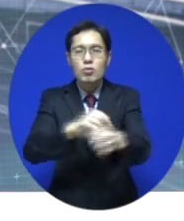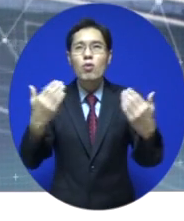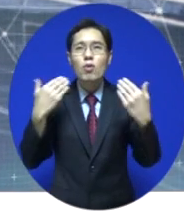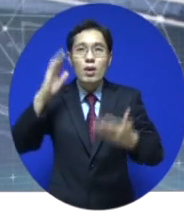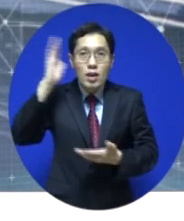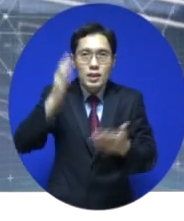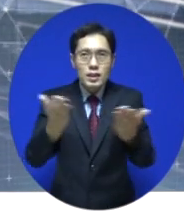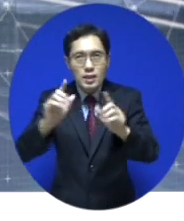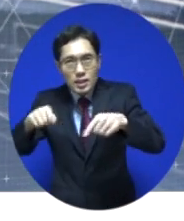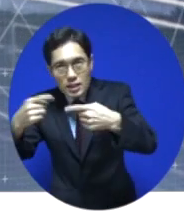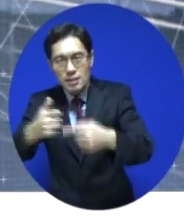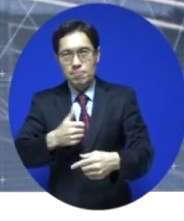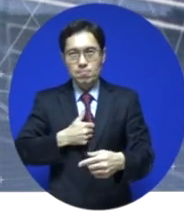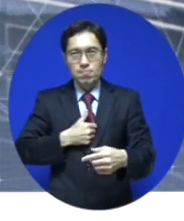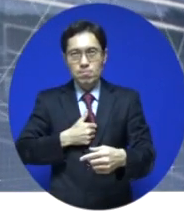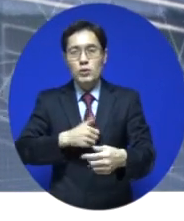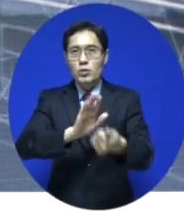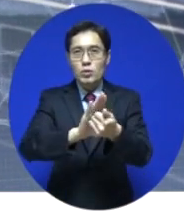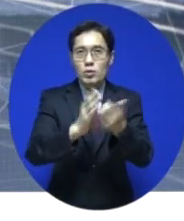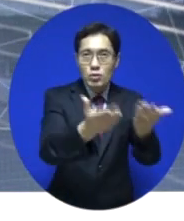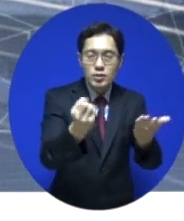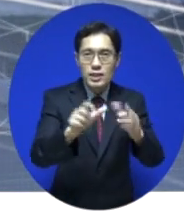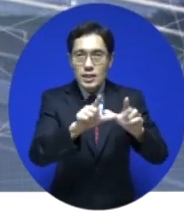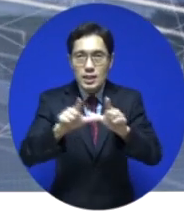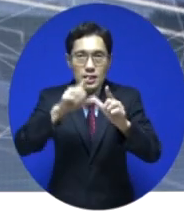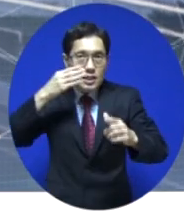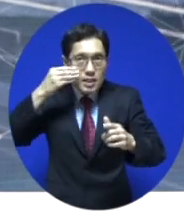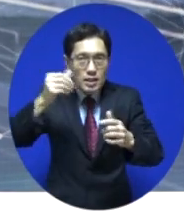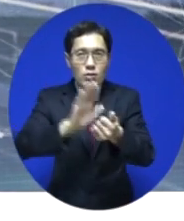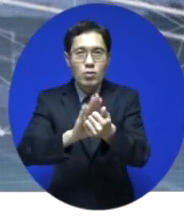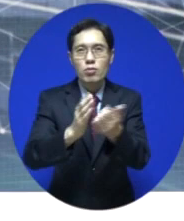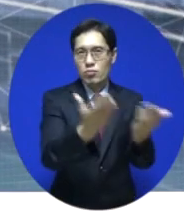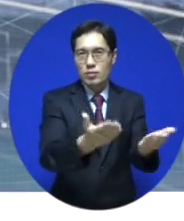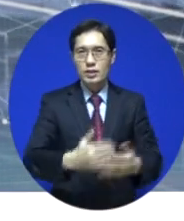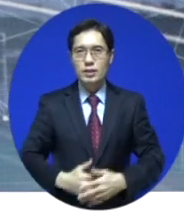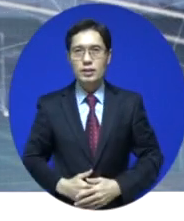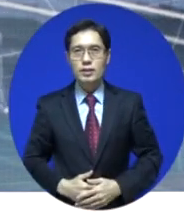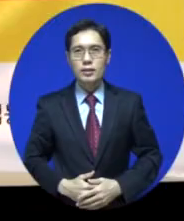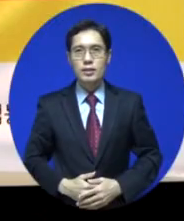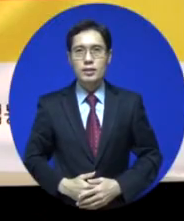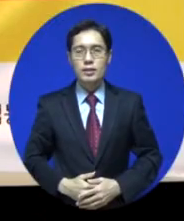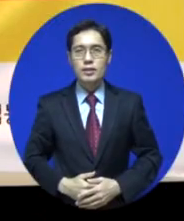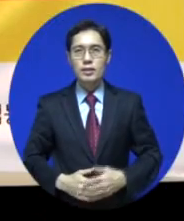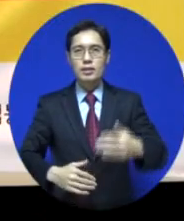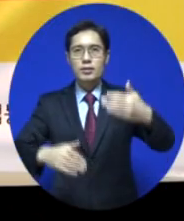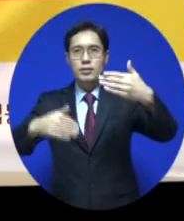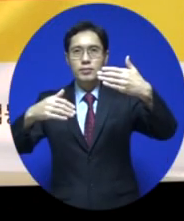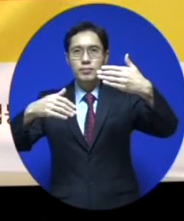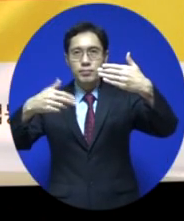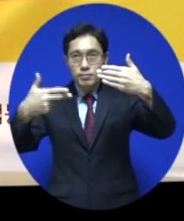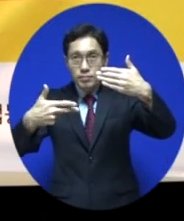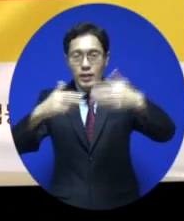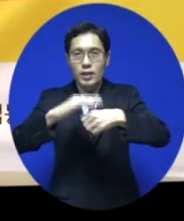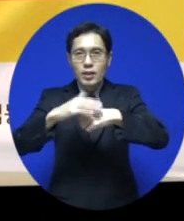특수학교 학생들에게 취업에 대한 자신감을 심어주고 삶의 질을 향상시키는 계기가 됐습니다. 지난 7일 열린